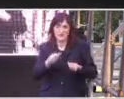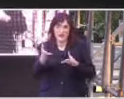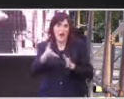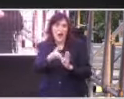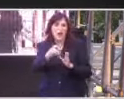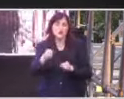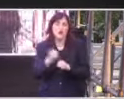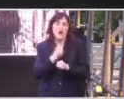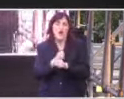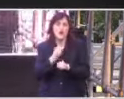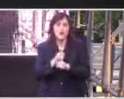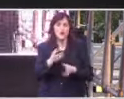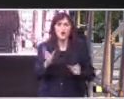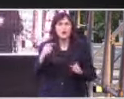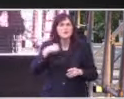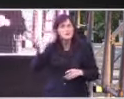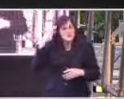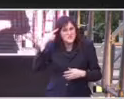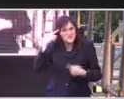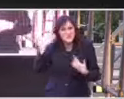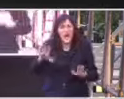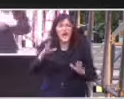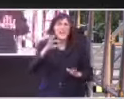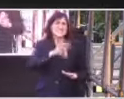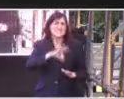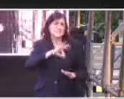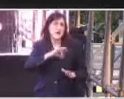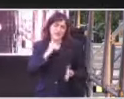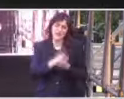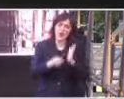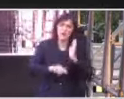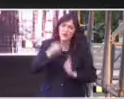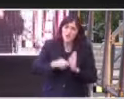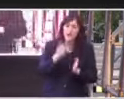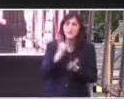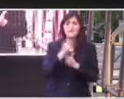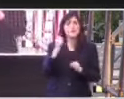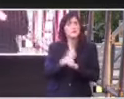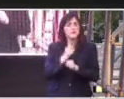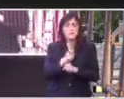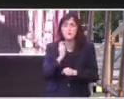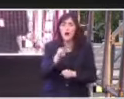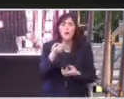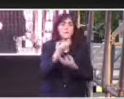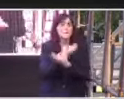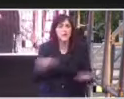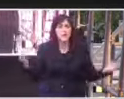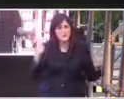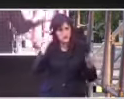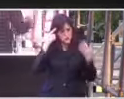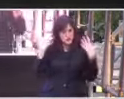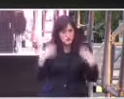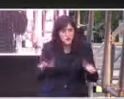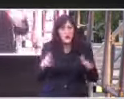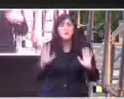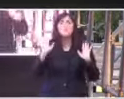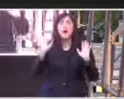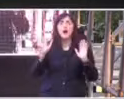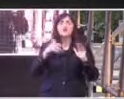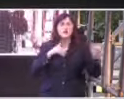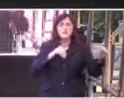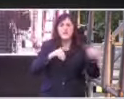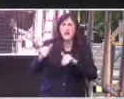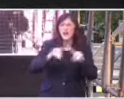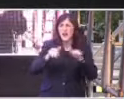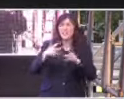bisogna aumentare il lavoro pagato bene ma sappiamo anche che è inimmaginabile che negli altri schieramenti in tutti gli altri